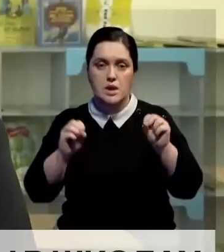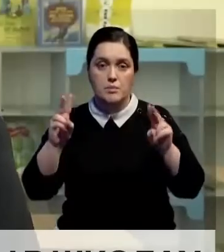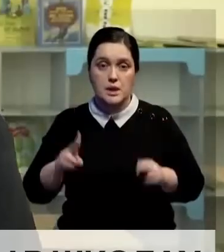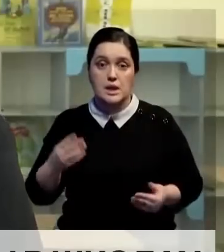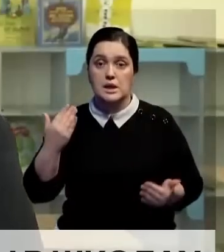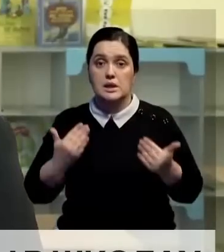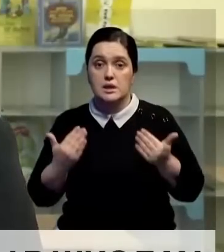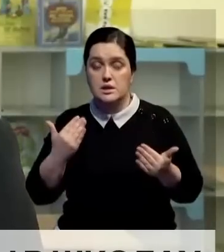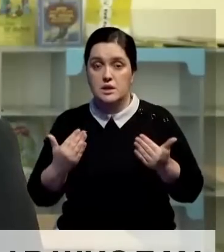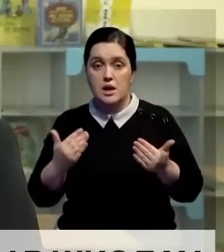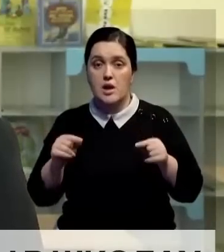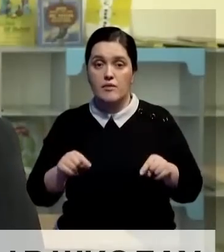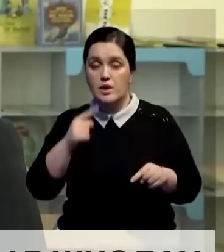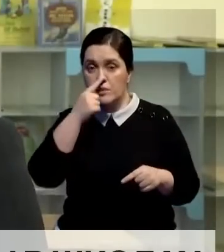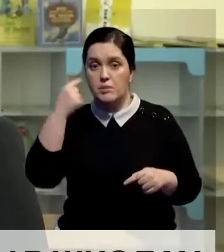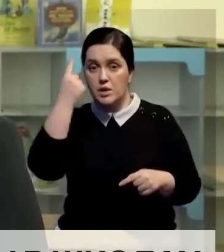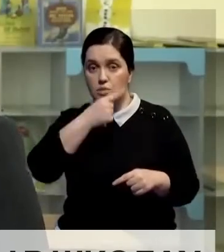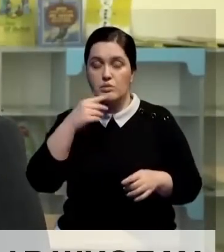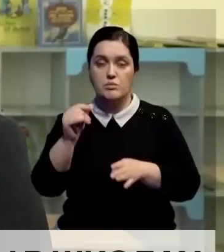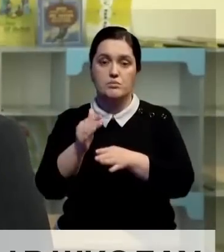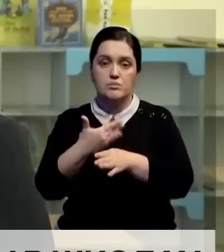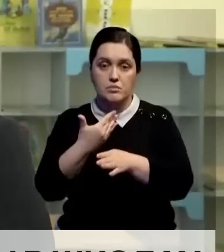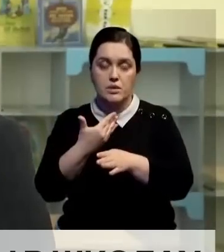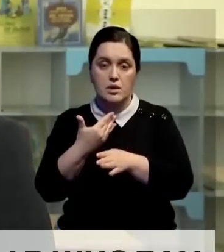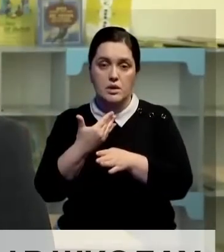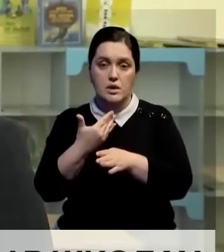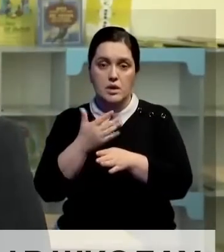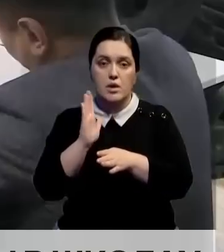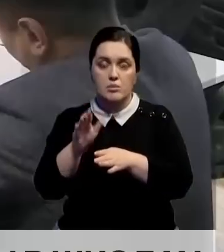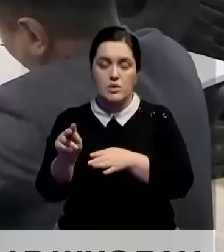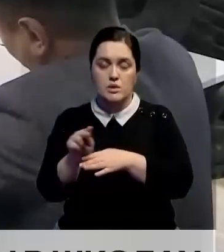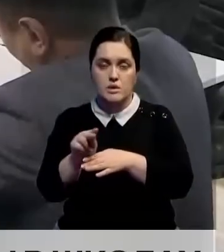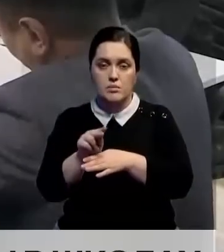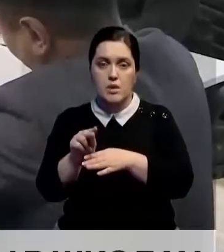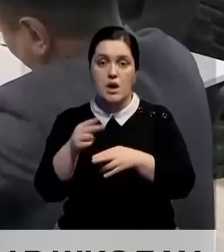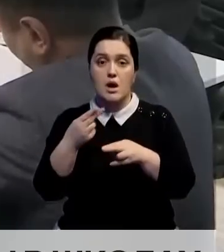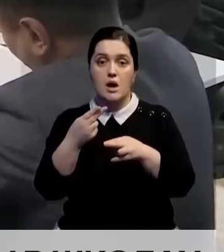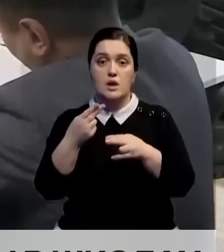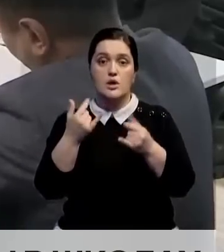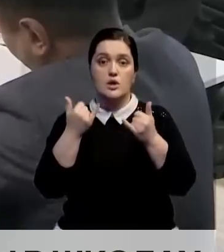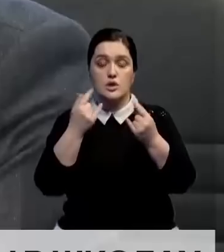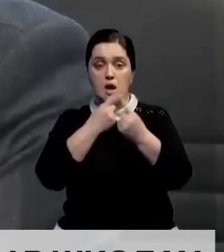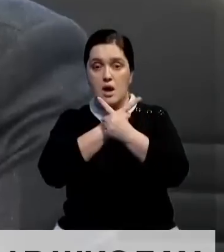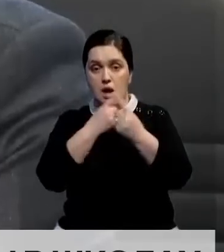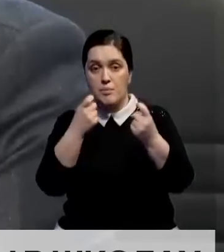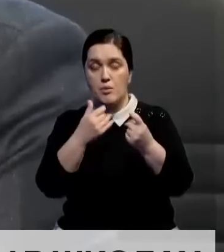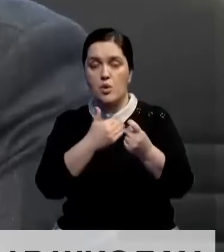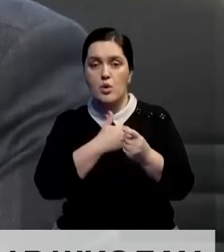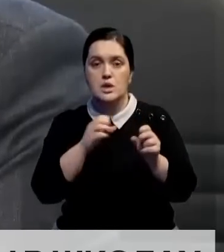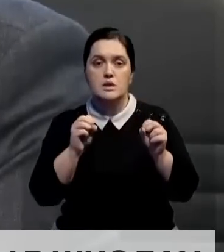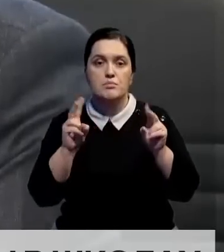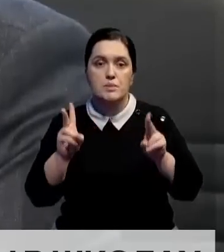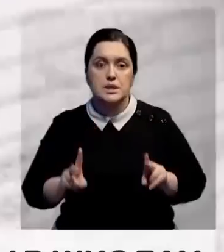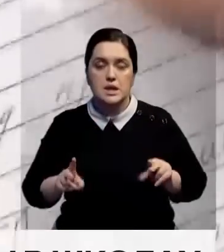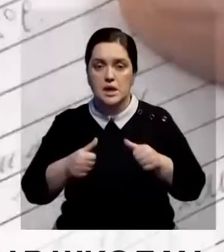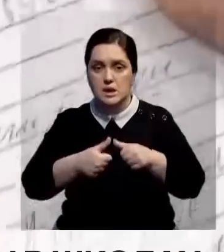Если мы в этом году нам выделят, то, конечно, мы в этом году проведем ремонт. В антикоре тем временем объявили о намерении создать специальную